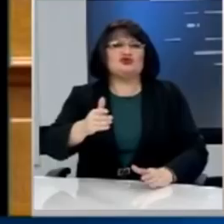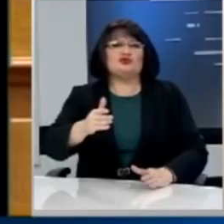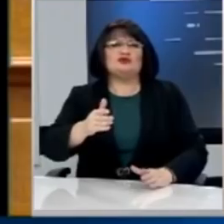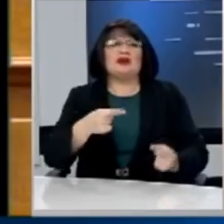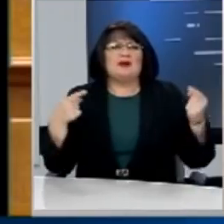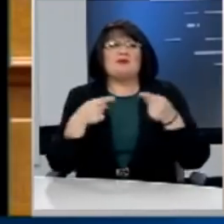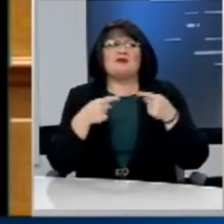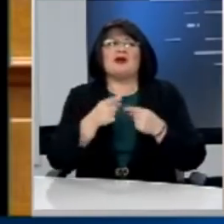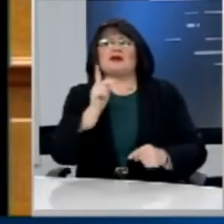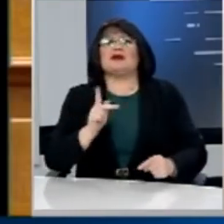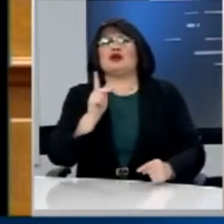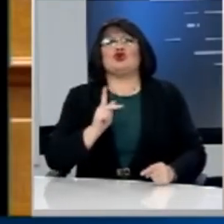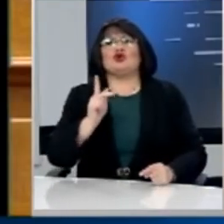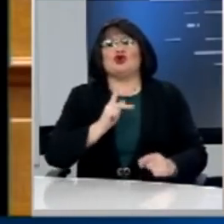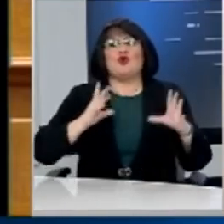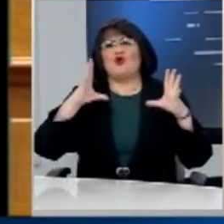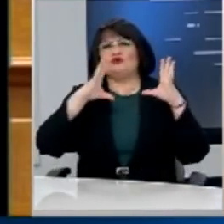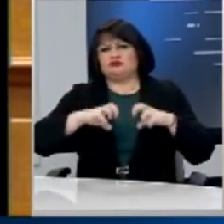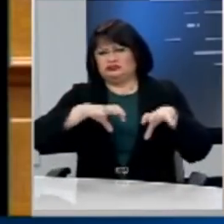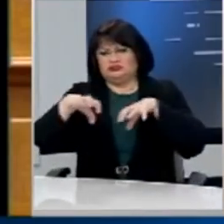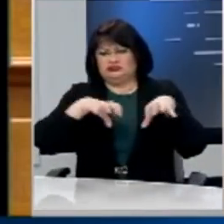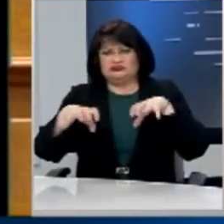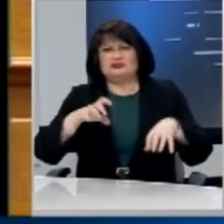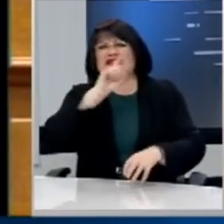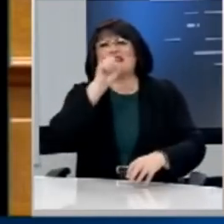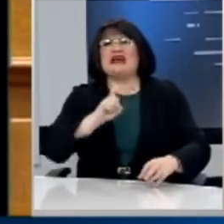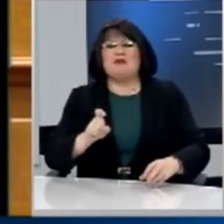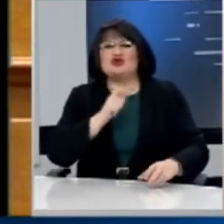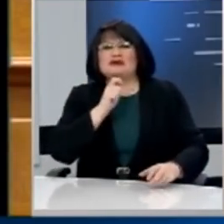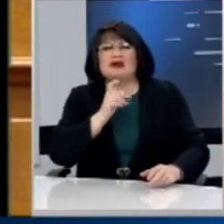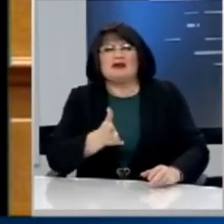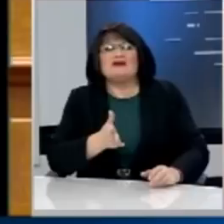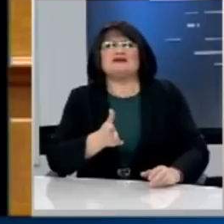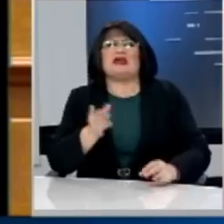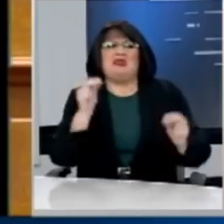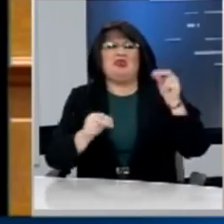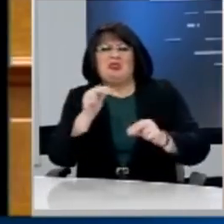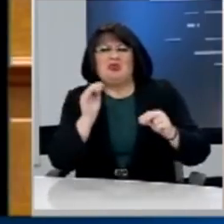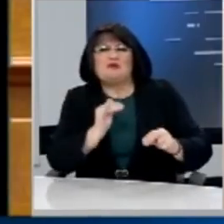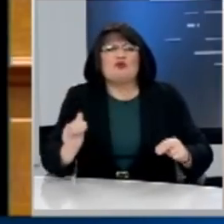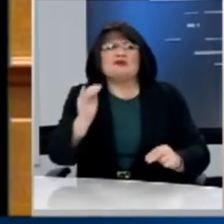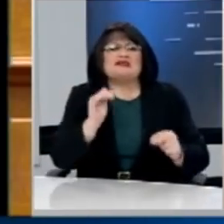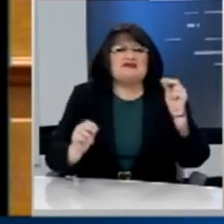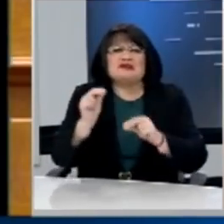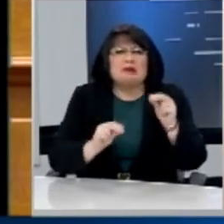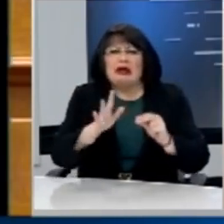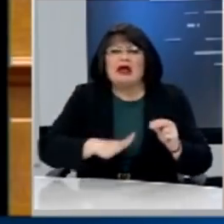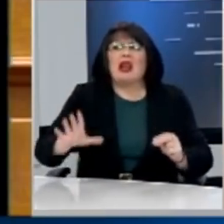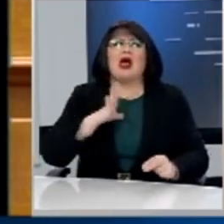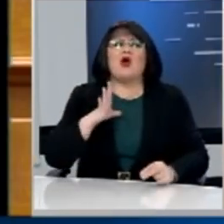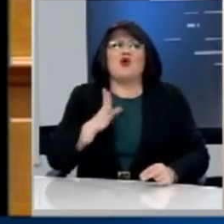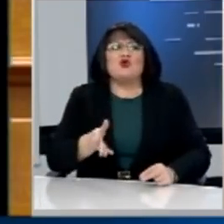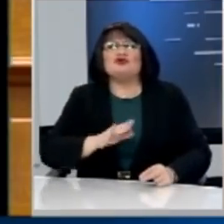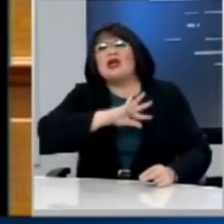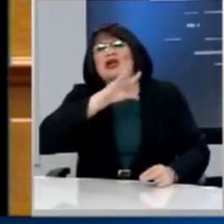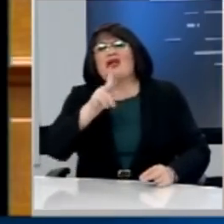την ένταση και τον κοινωνικό διχασμό στο Ζάπιο, από τα δημοψηφίσματα μέχρι